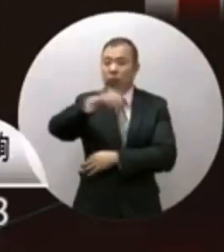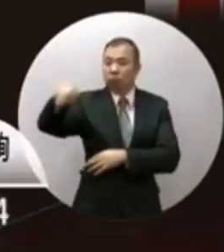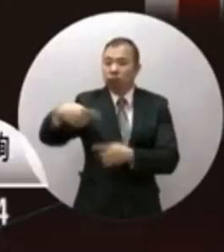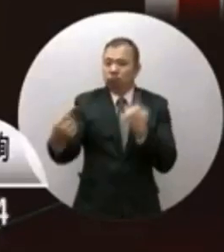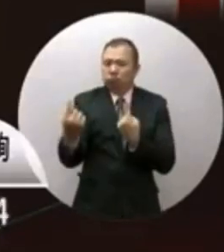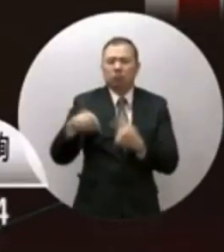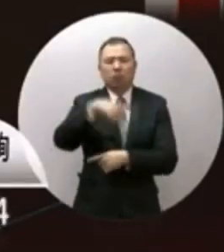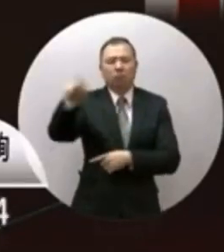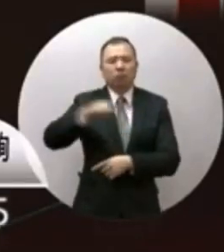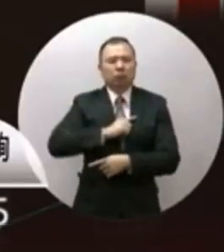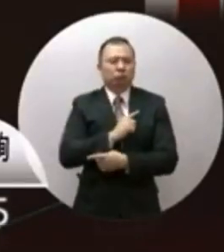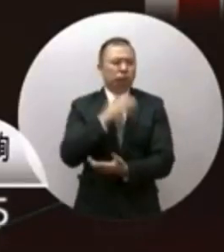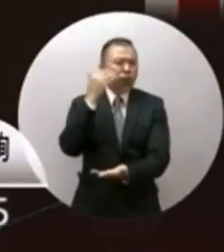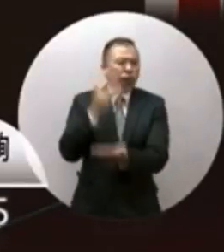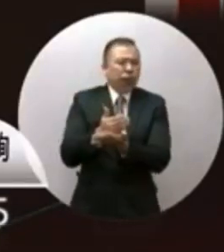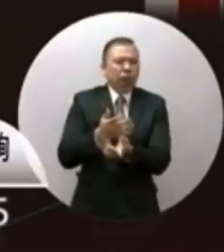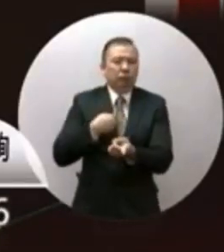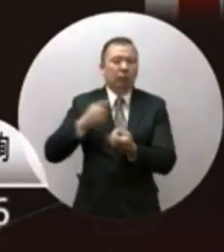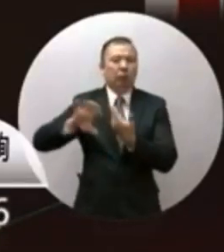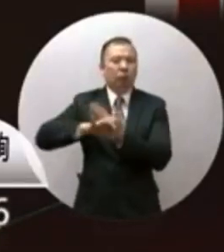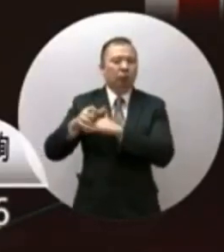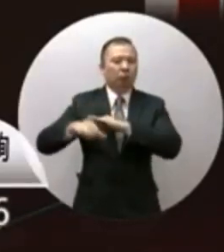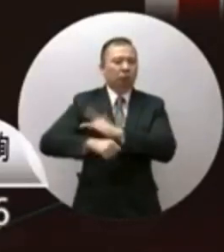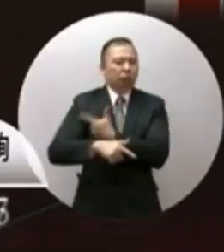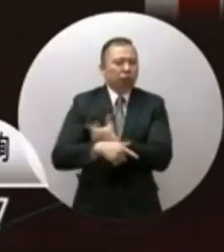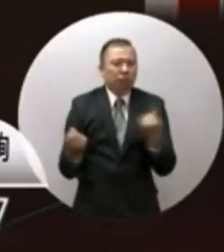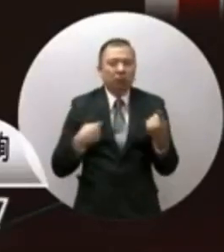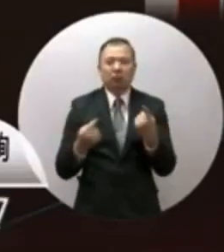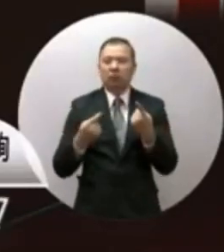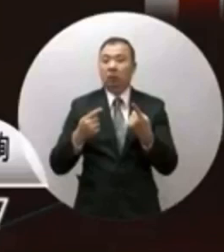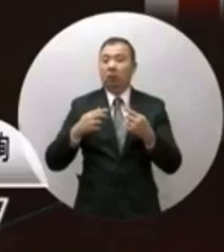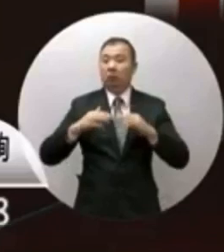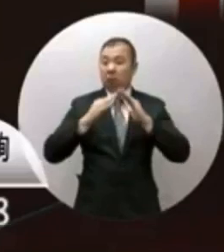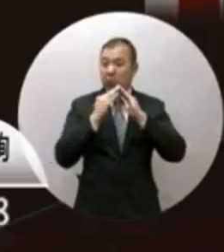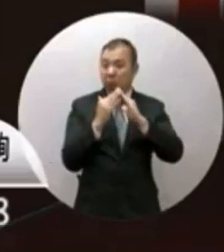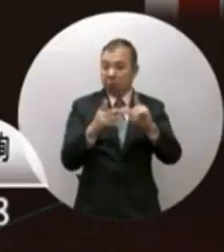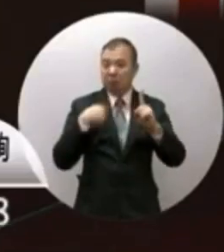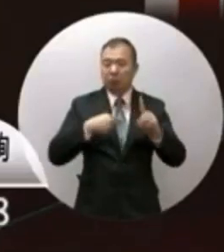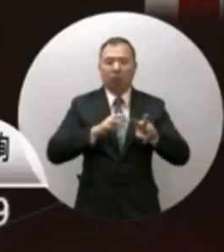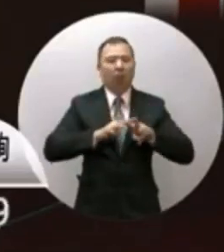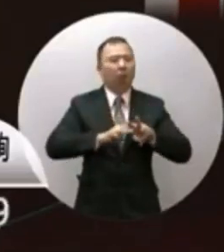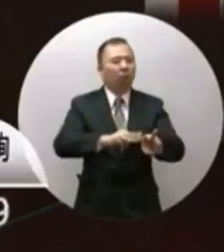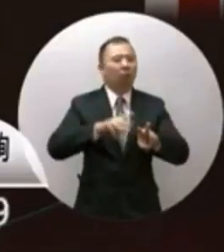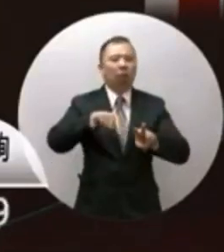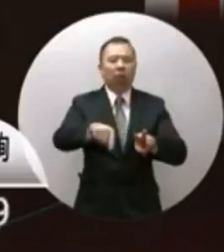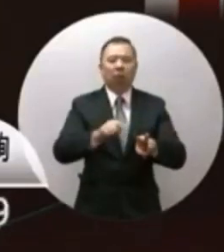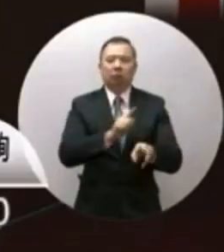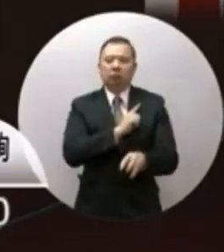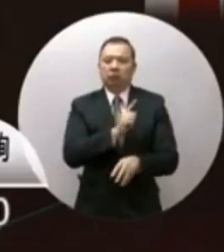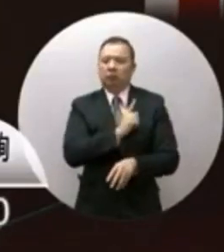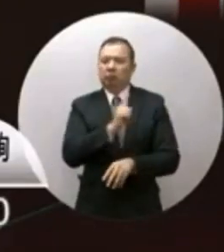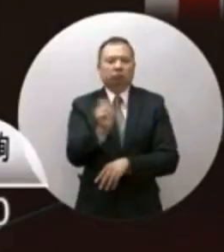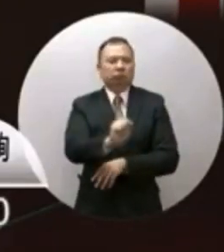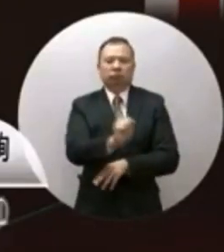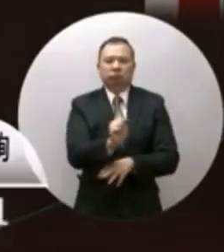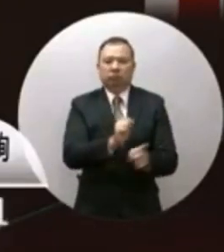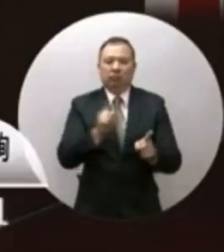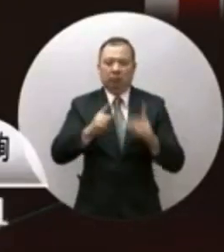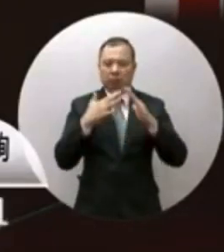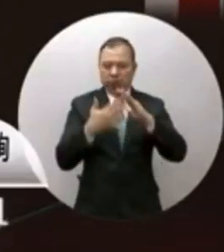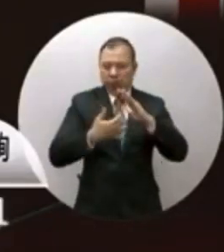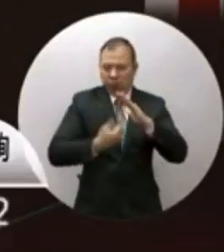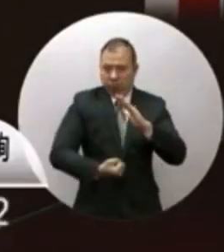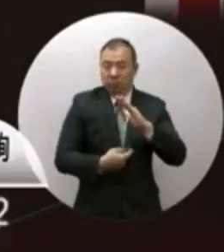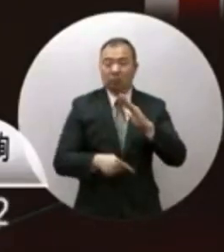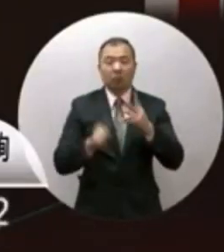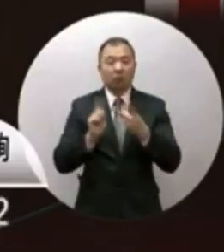国、封城，甚至于禁止他的国家国民出家门，甚至于